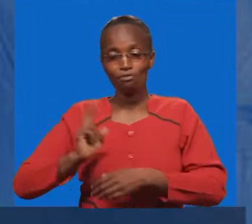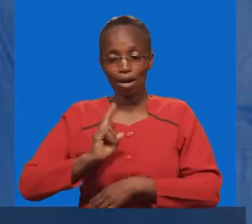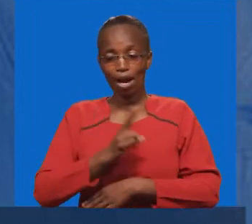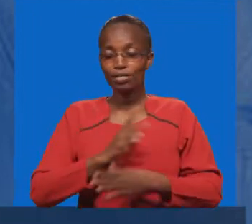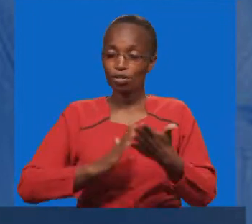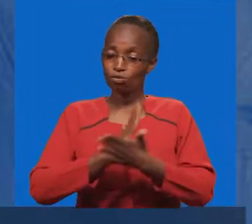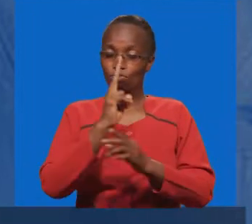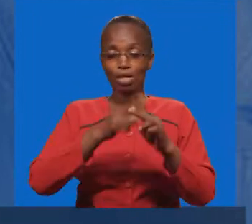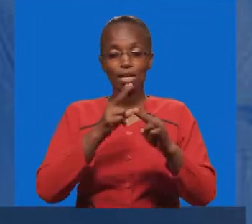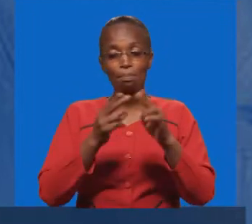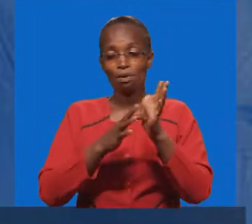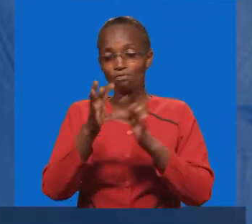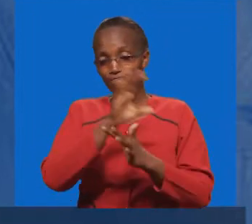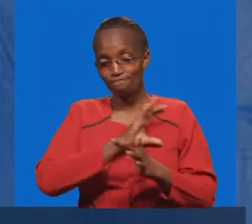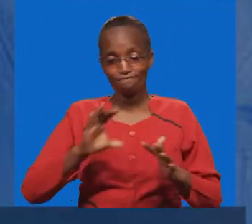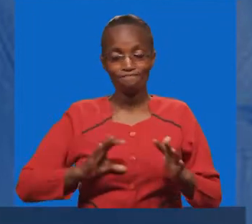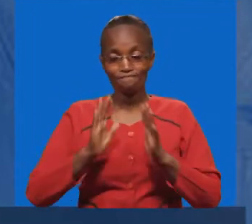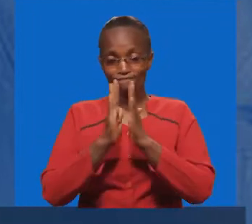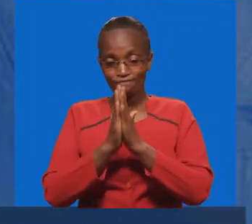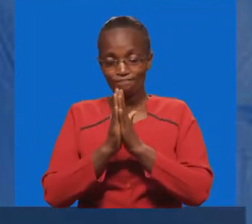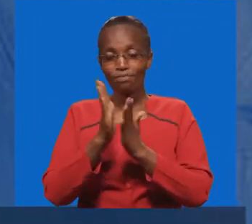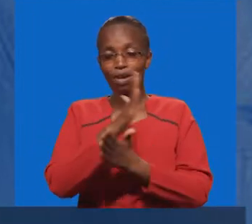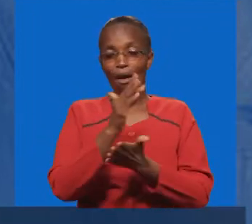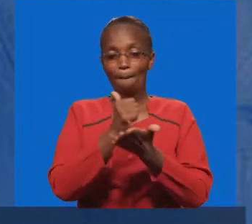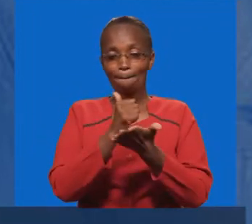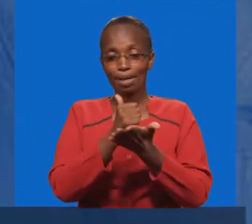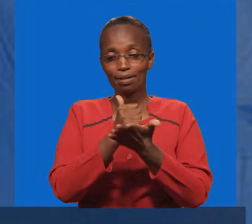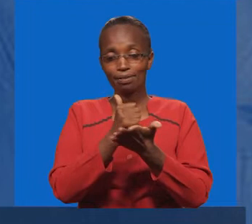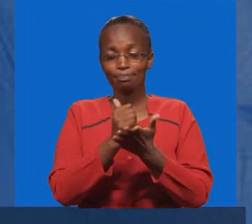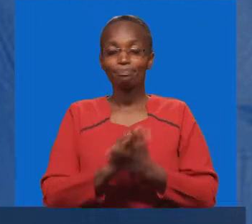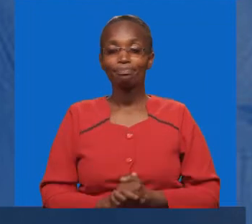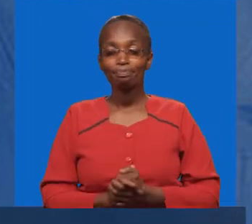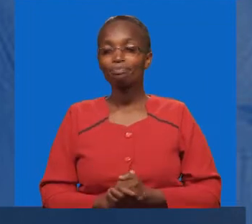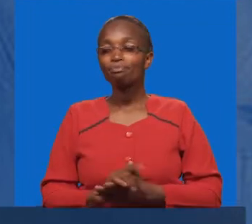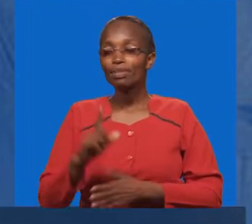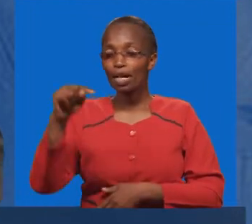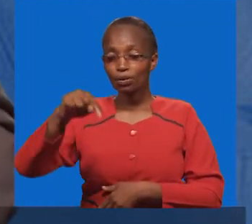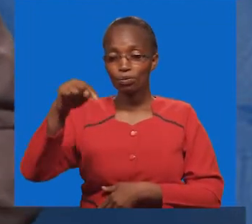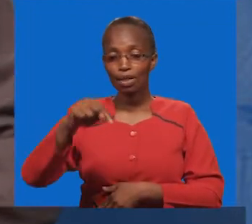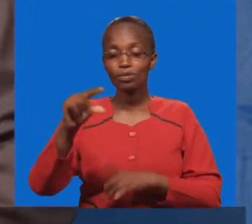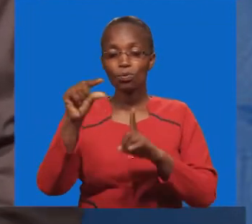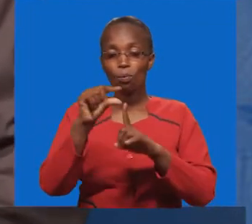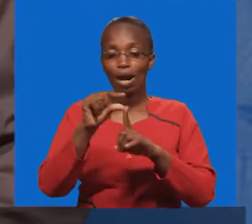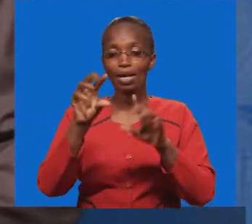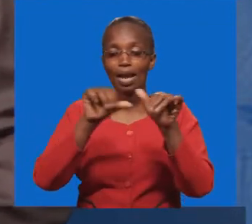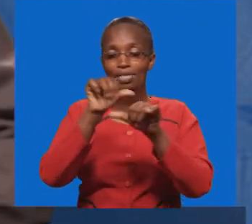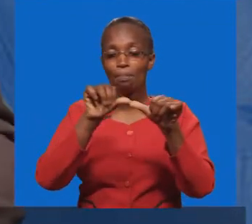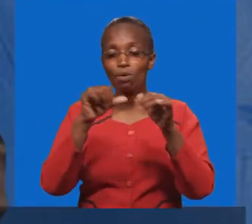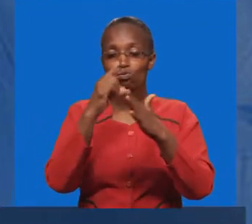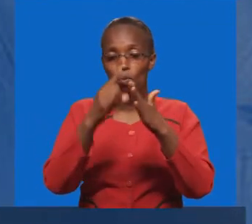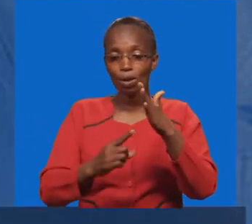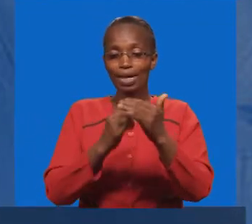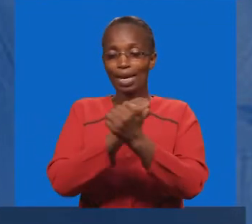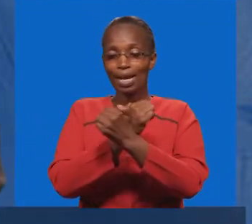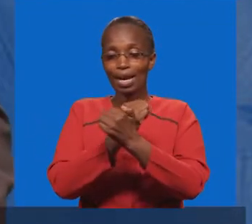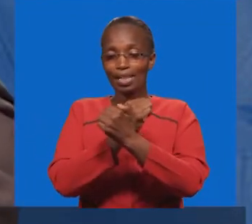maana unatupenda na unatujali. Na ni kwa Yesu Kristo tuomba na kushukuru. Amina. Kama vile mtazamaji mpendwa nimesema, ujumbe wa leo